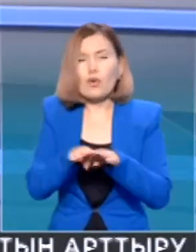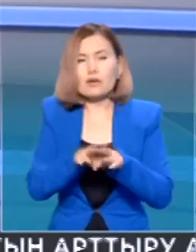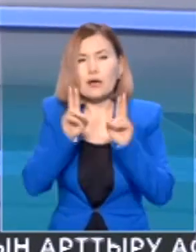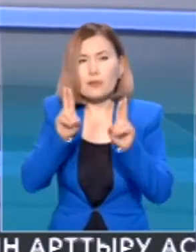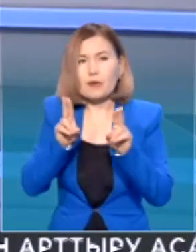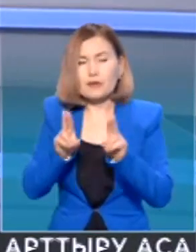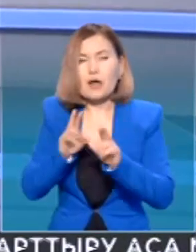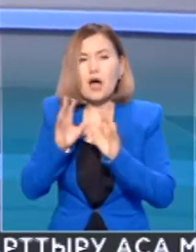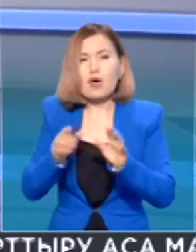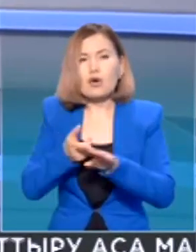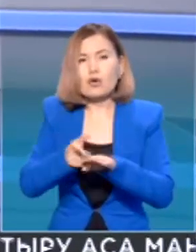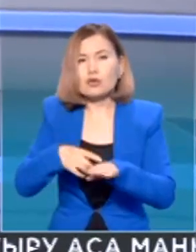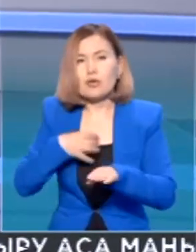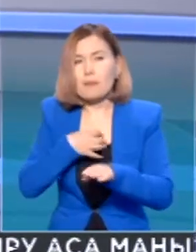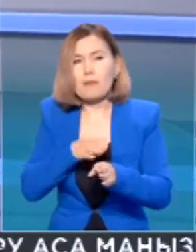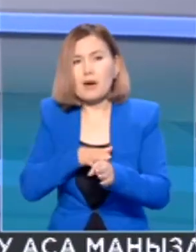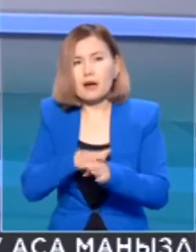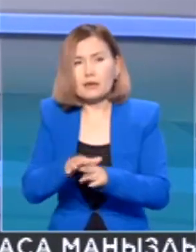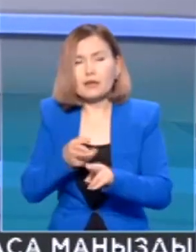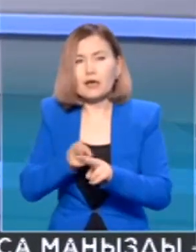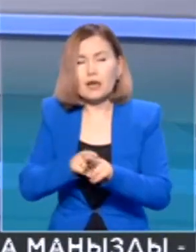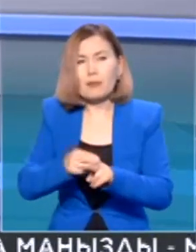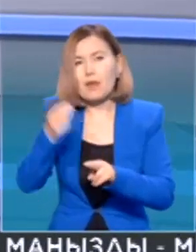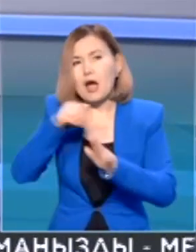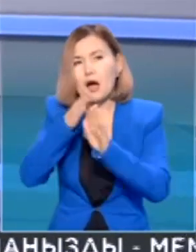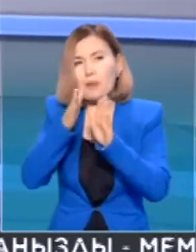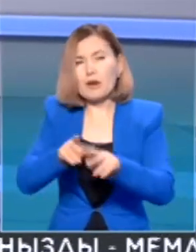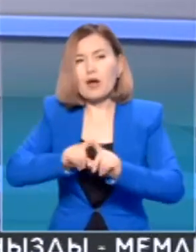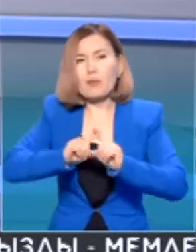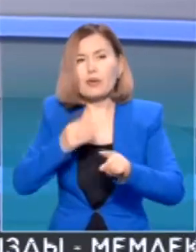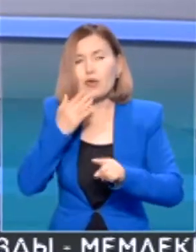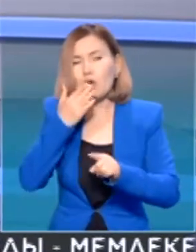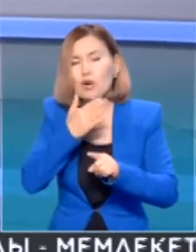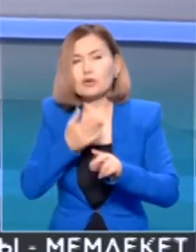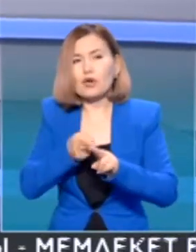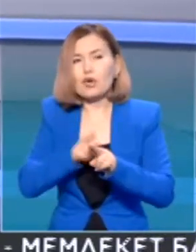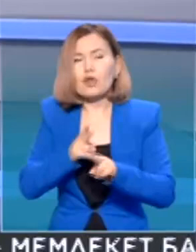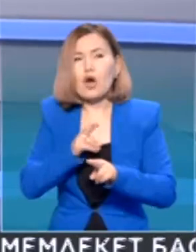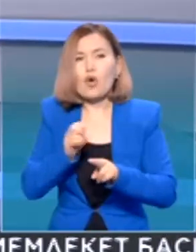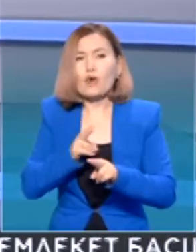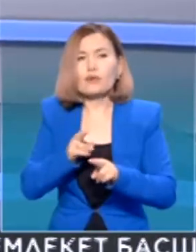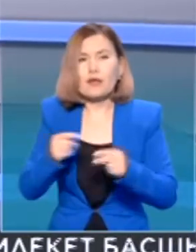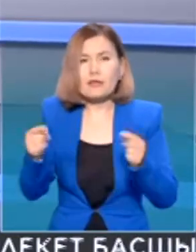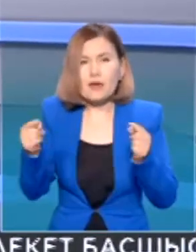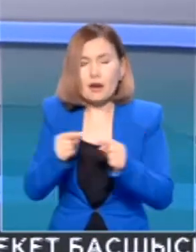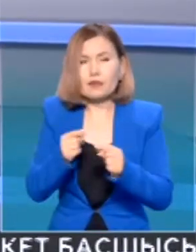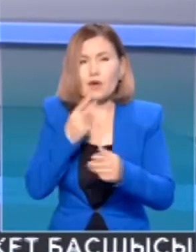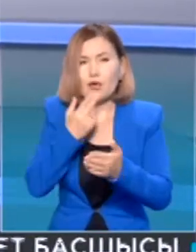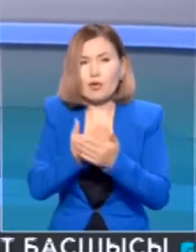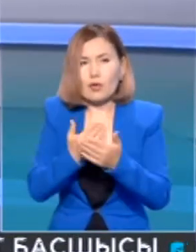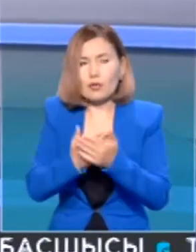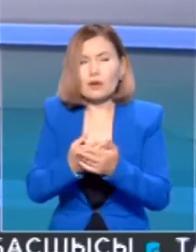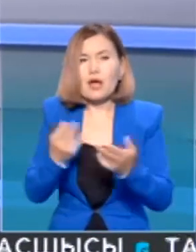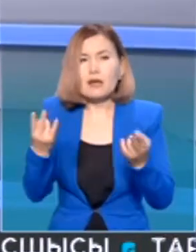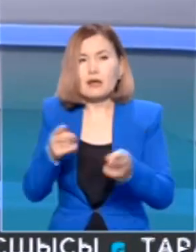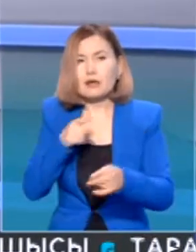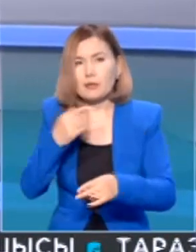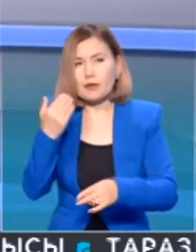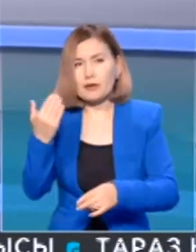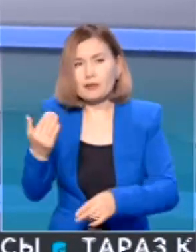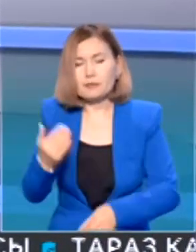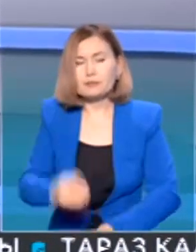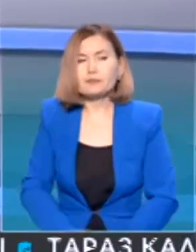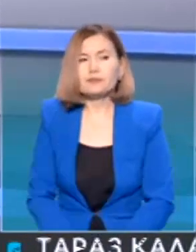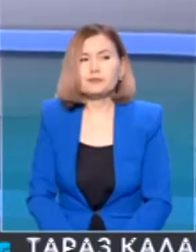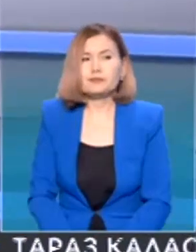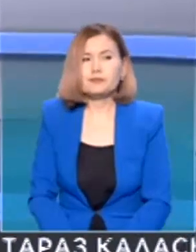стандарттарды сақтау өте маңызды. Сол үшін нышандарымыз бірегей ұлттық кодымызды нақты әрі айқын көрсету керек деді мемлекет